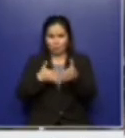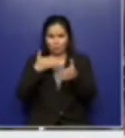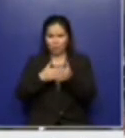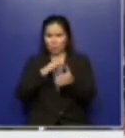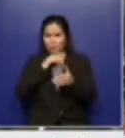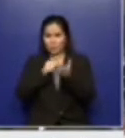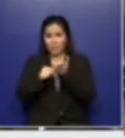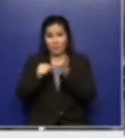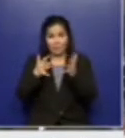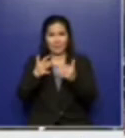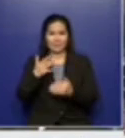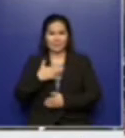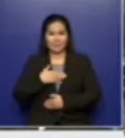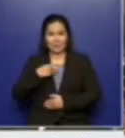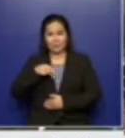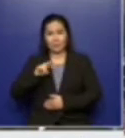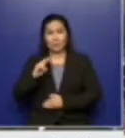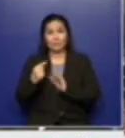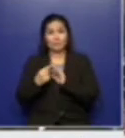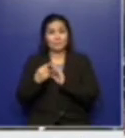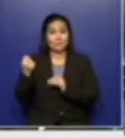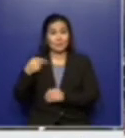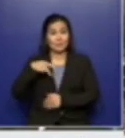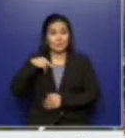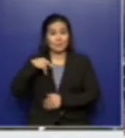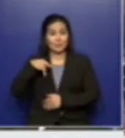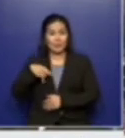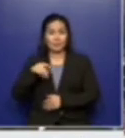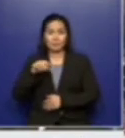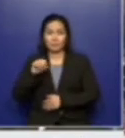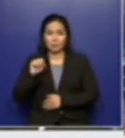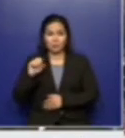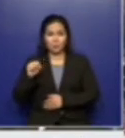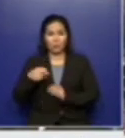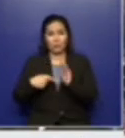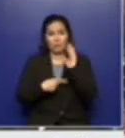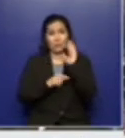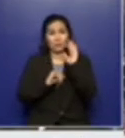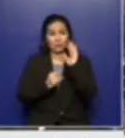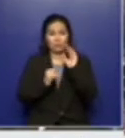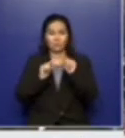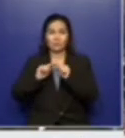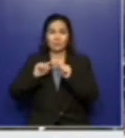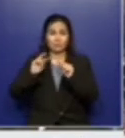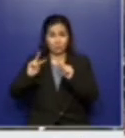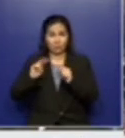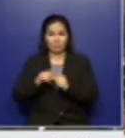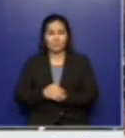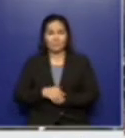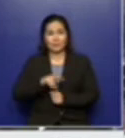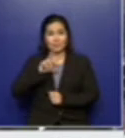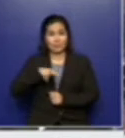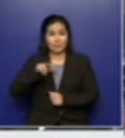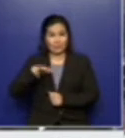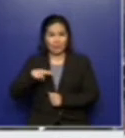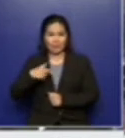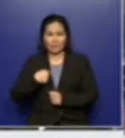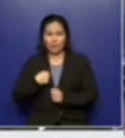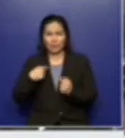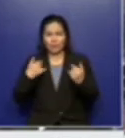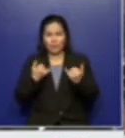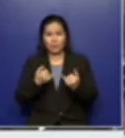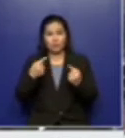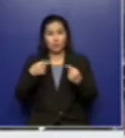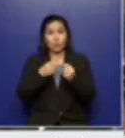ครับนายพรเทพวิสุทธิ์วัฒนศักดิ์สมาชิกสภาผู้แทนราษฎรประจวบคีรีขันธ์เขต2ครับพรรคเพื่อไทยจะรับหลักการในวาระ